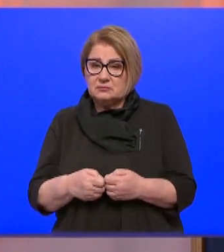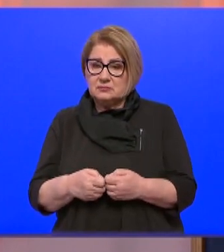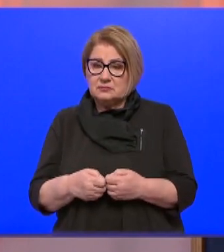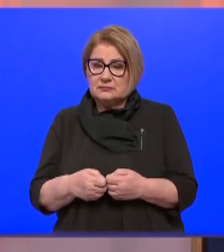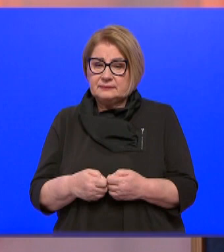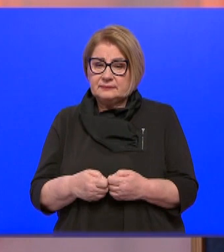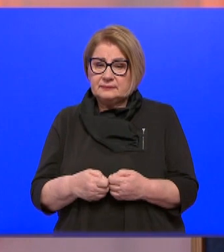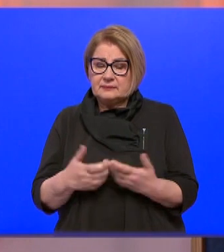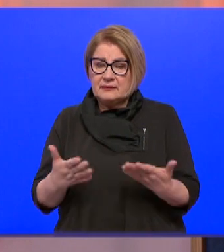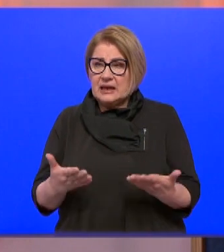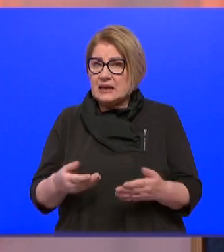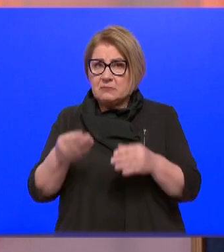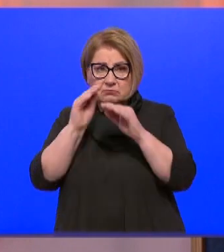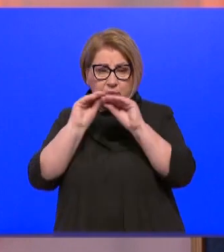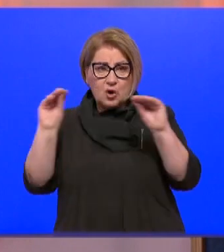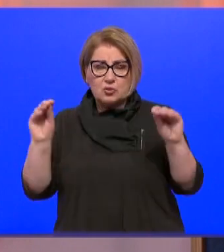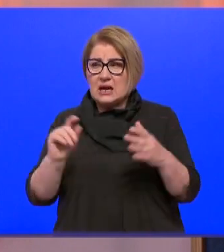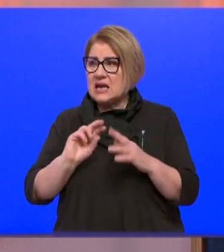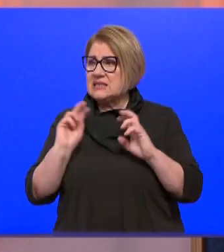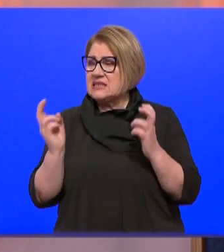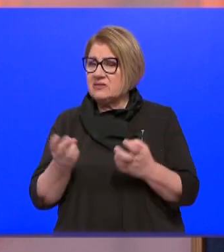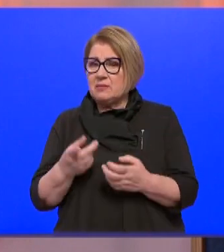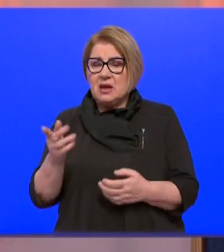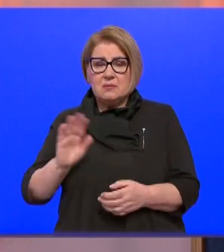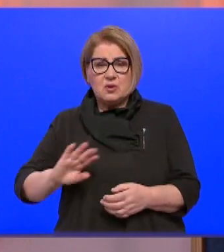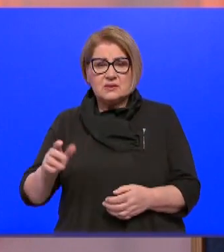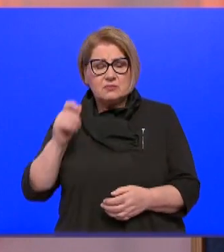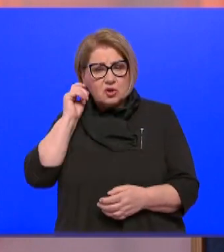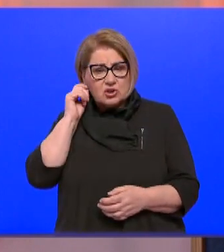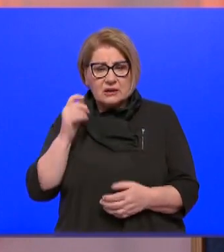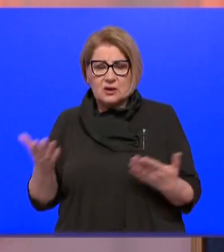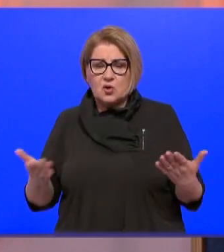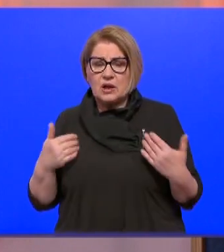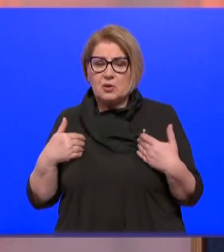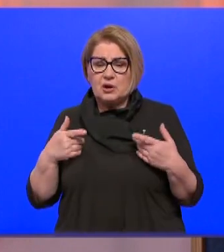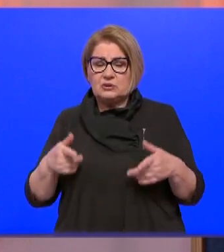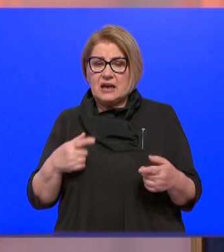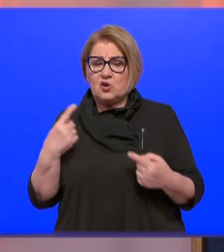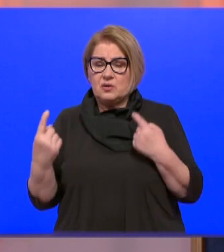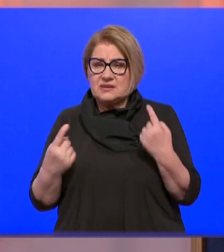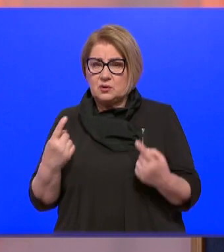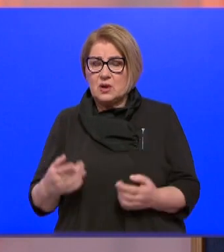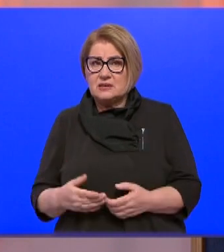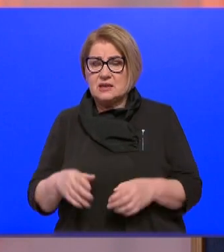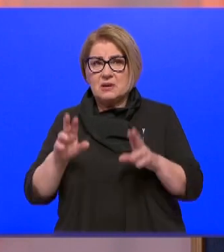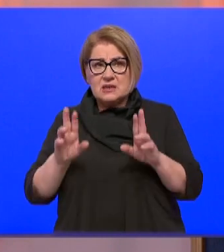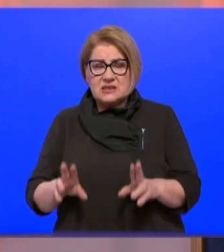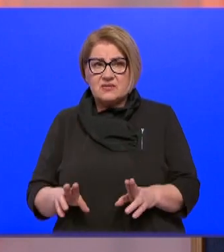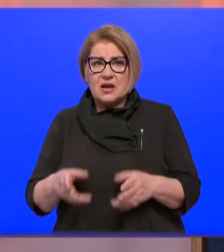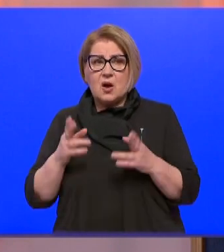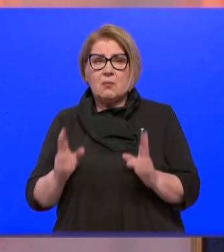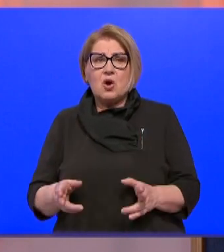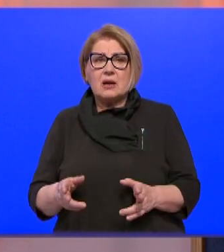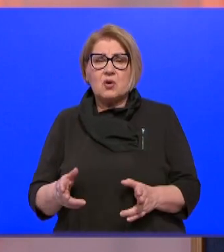neku poruku svima nama, dakle pogotovo ženama, koliko mi u takvim uvjetima zaista